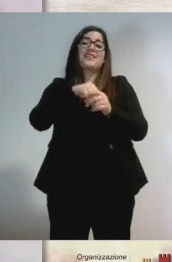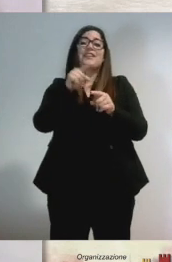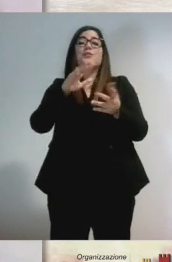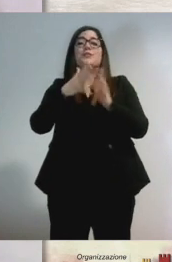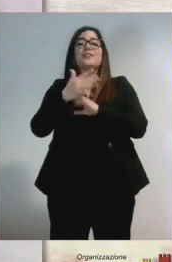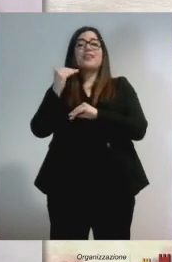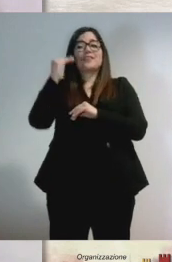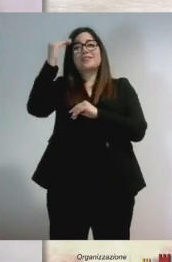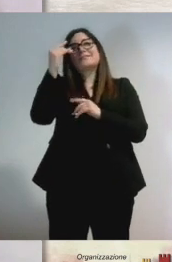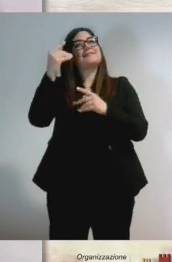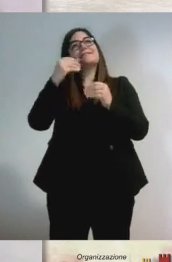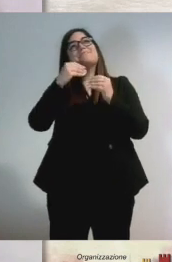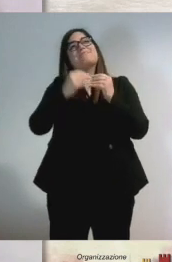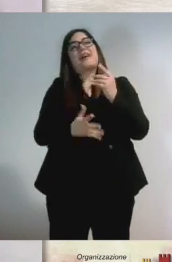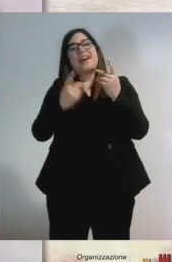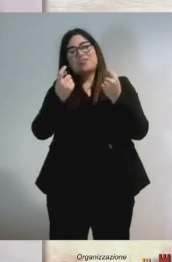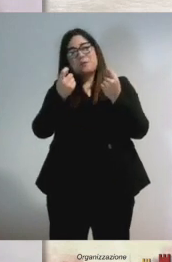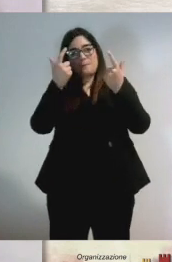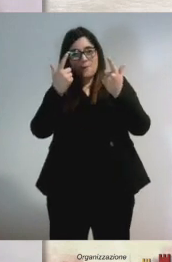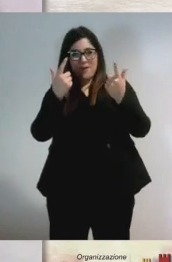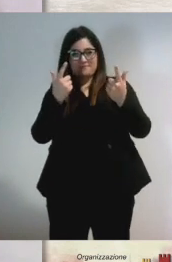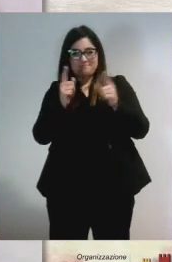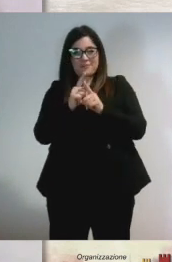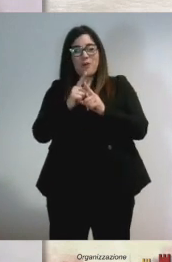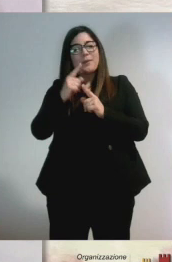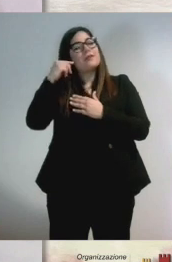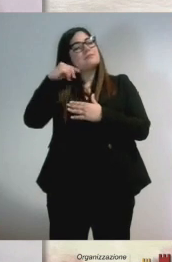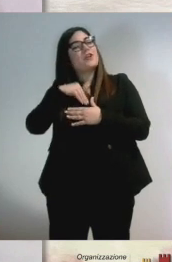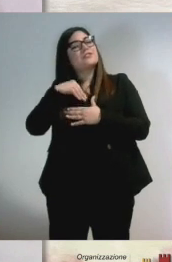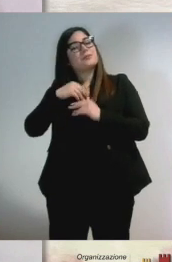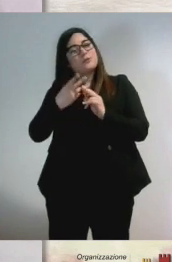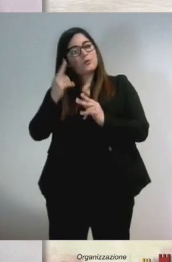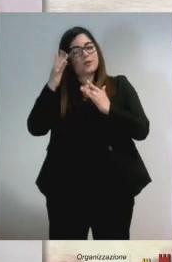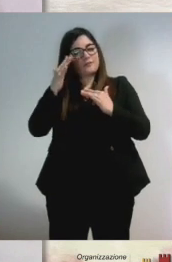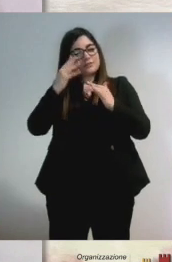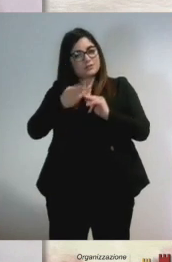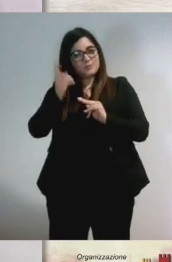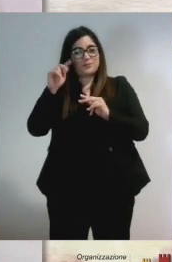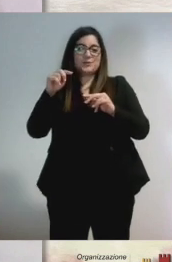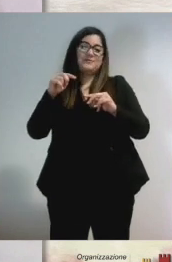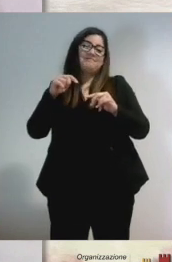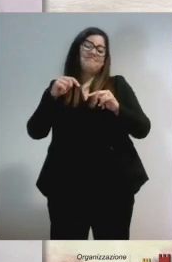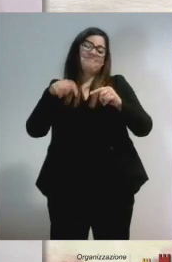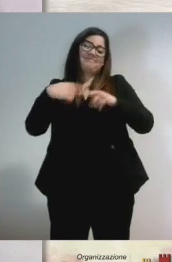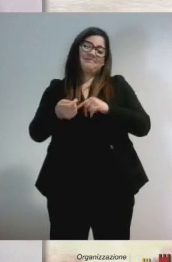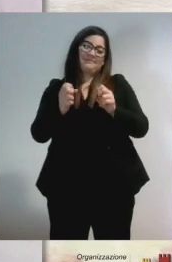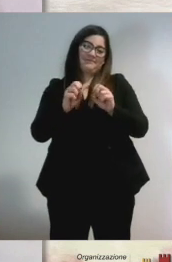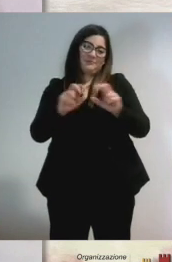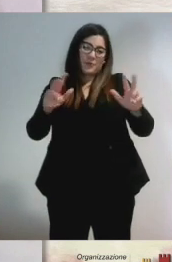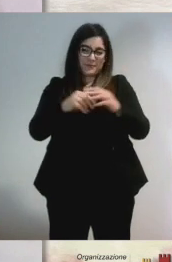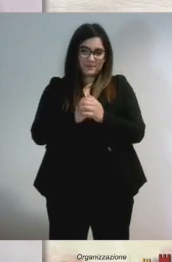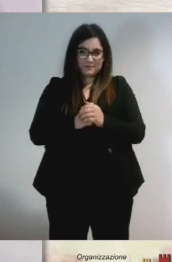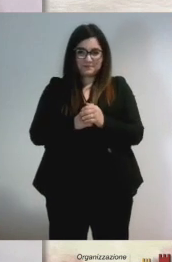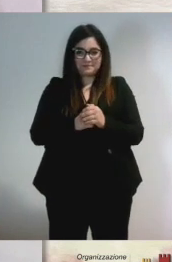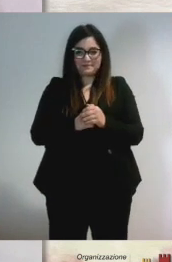perdi quello smalto E magari diventi più riflessivo e quelle cose non non le fai più il